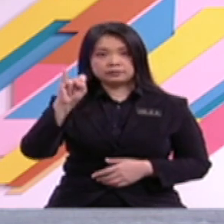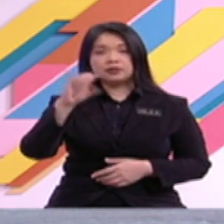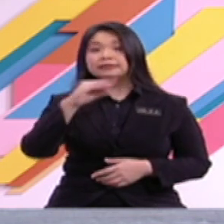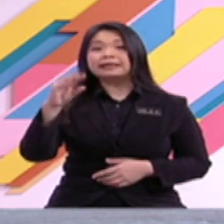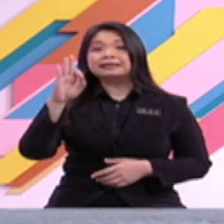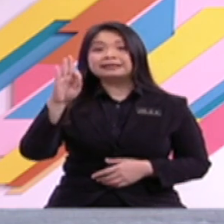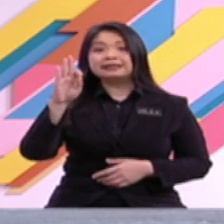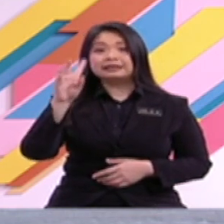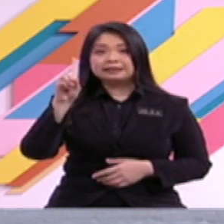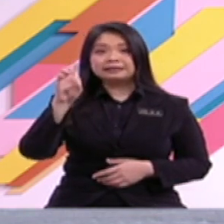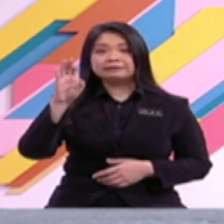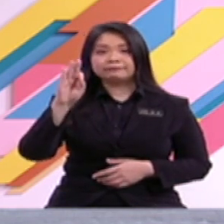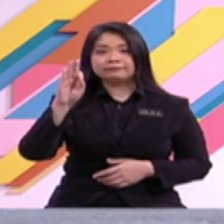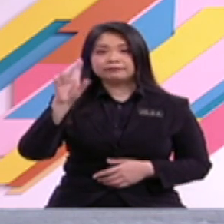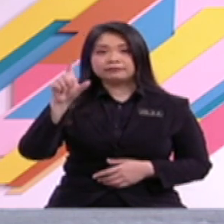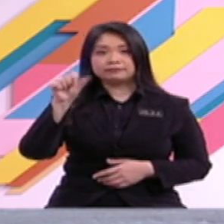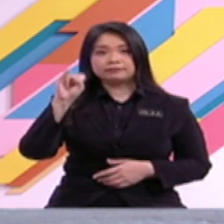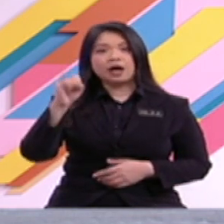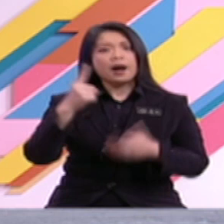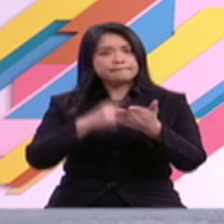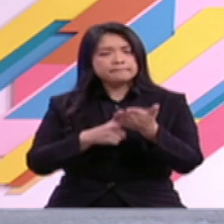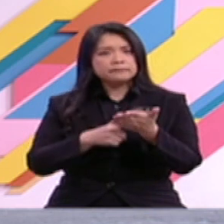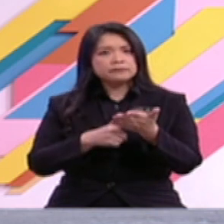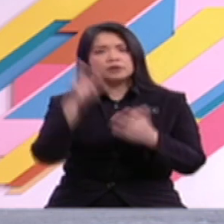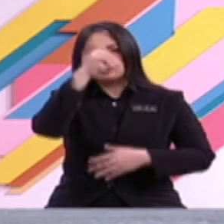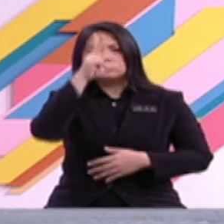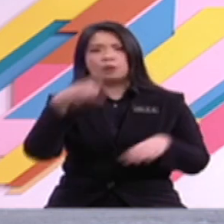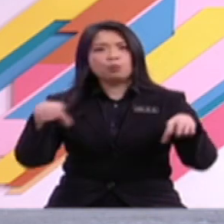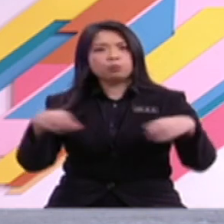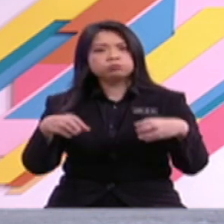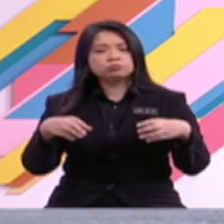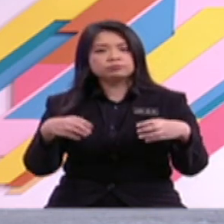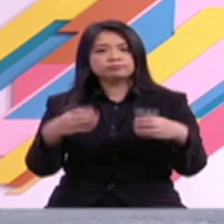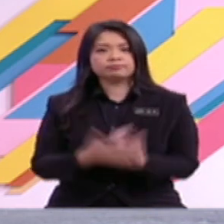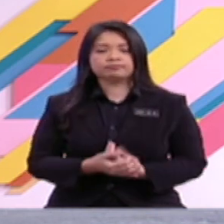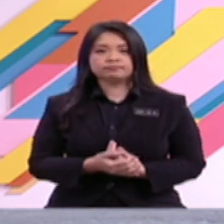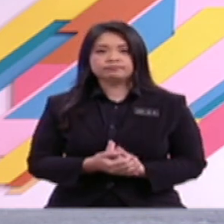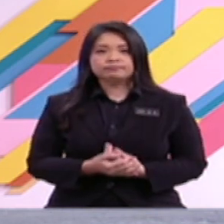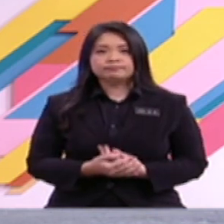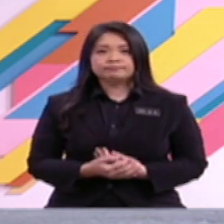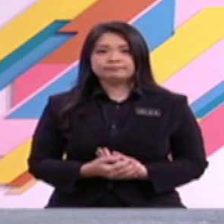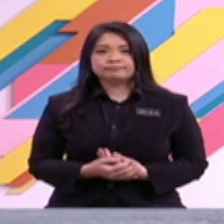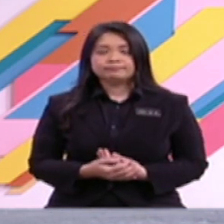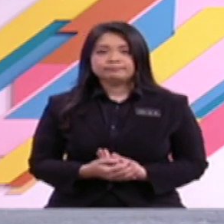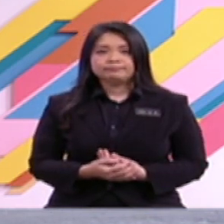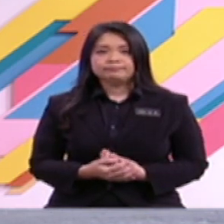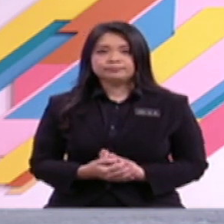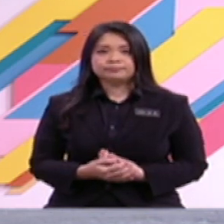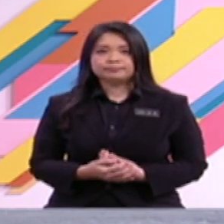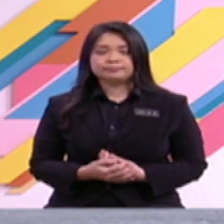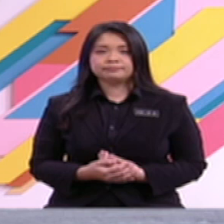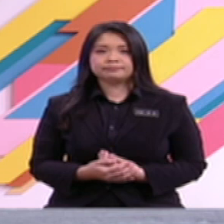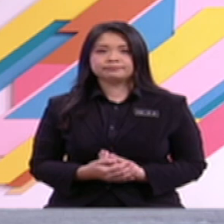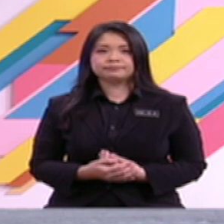yang kerjaannya buatan kamu nak buka Edge of Aladdin buka dulu oke saya